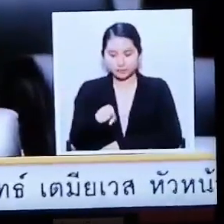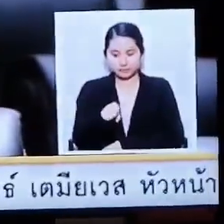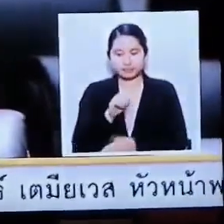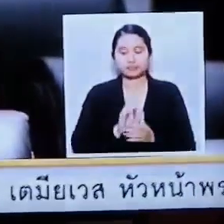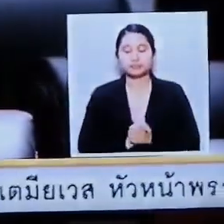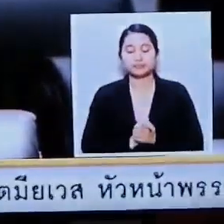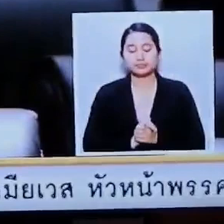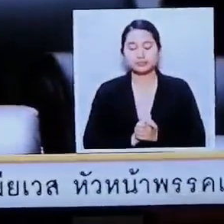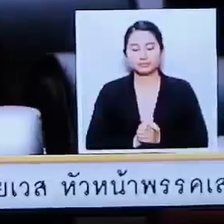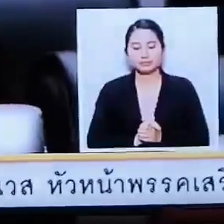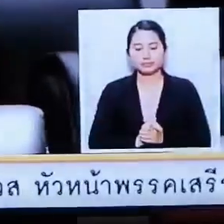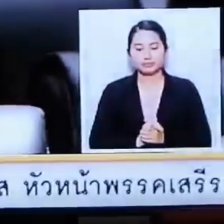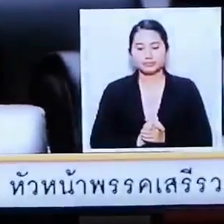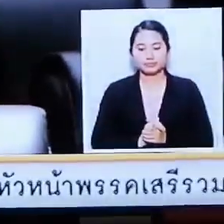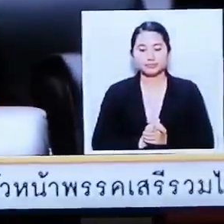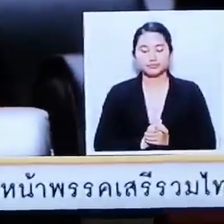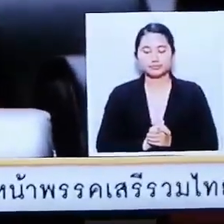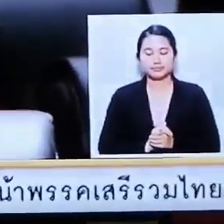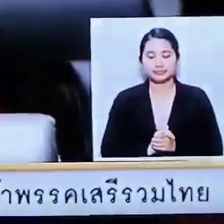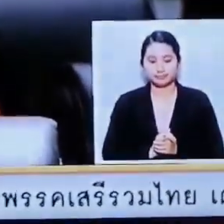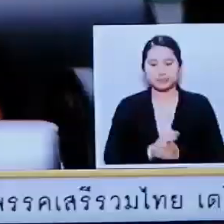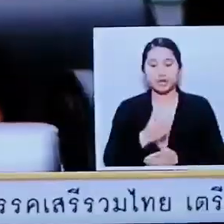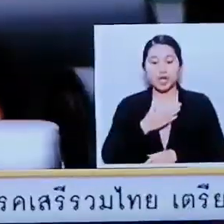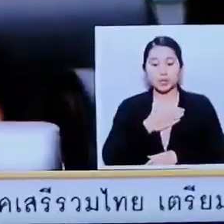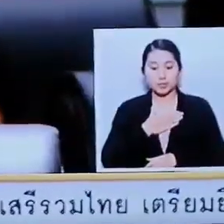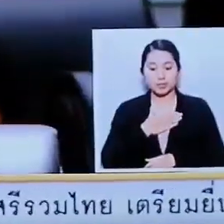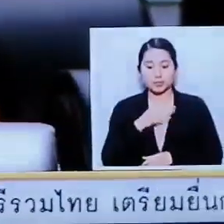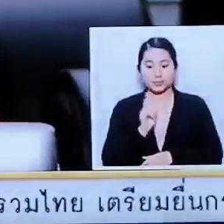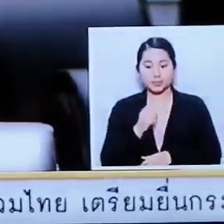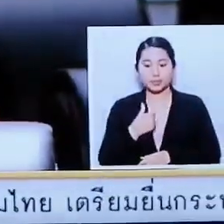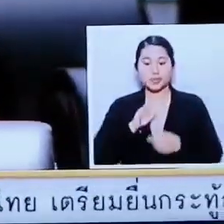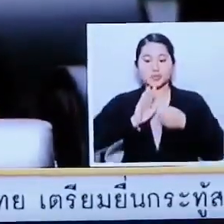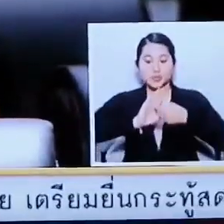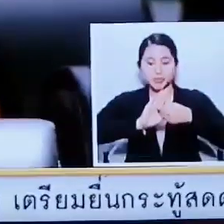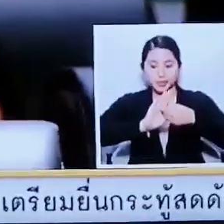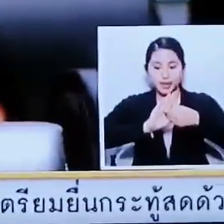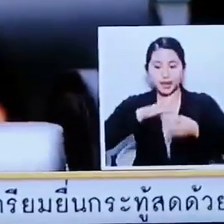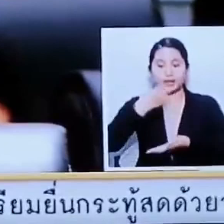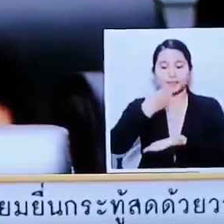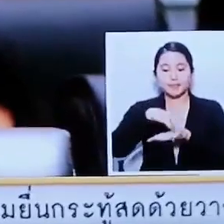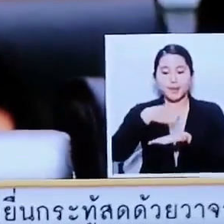ะครับก็ผมก็อยากยกตัวอย่างประเด็นสำคัญสำคัญนะ